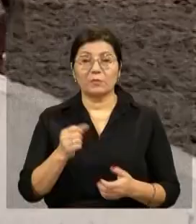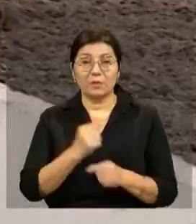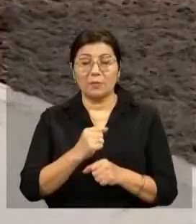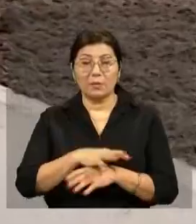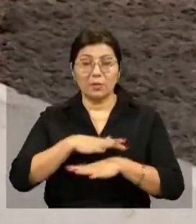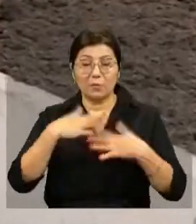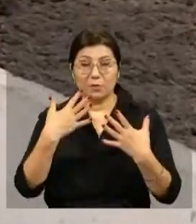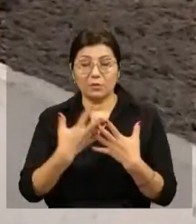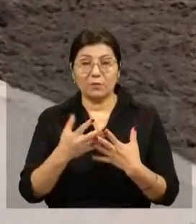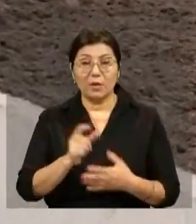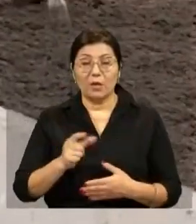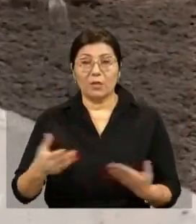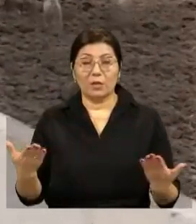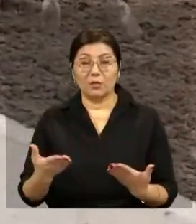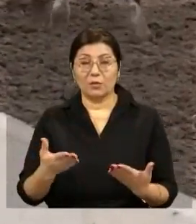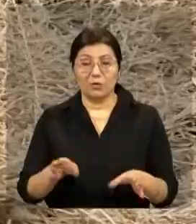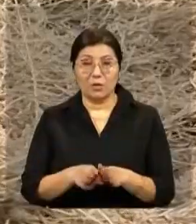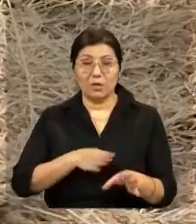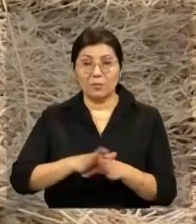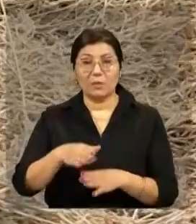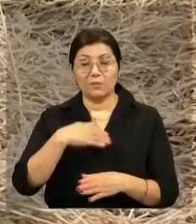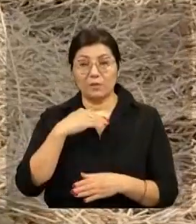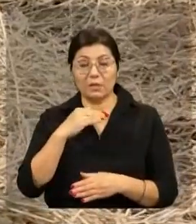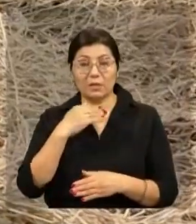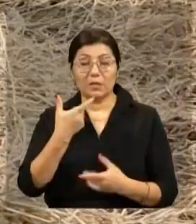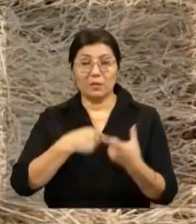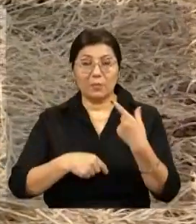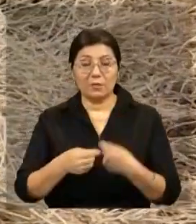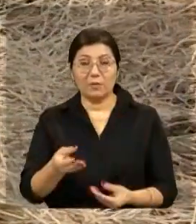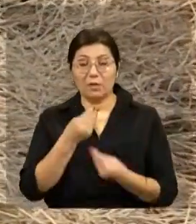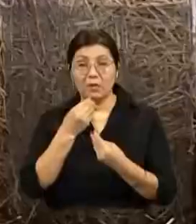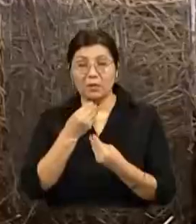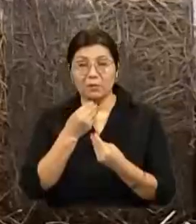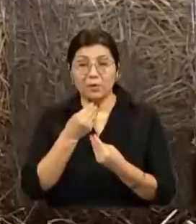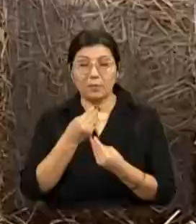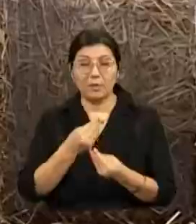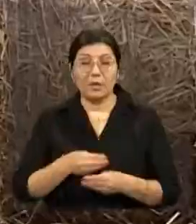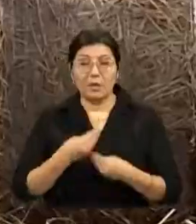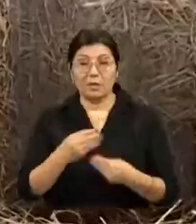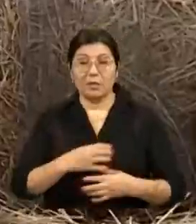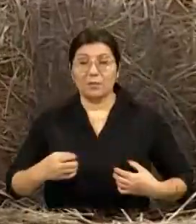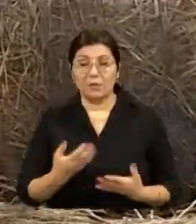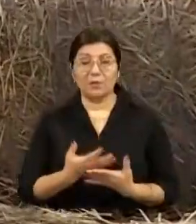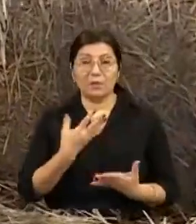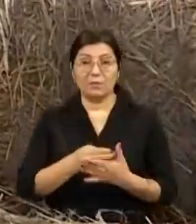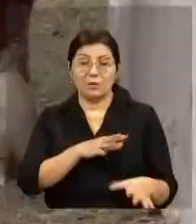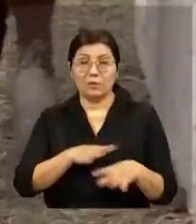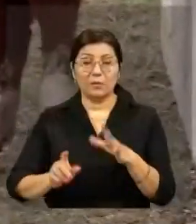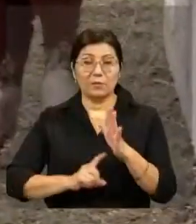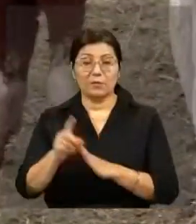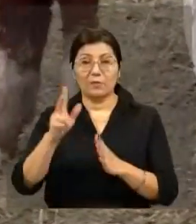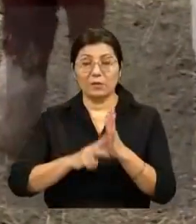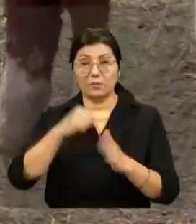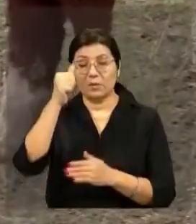жителей населенного пункта, которые также обеспечиваются мясом и молоком, кормами для личного подворья. Свою деятельность хозяйство начало еще в середине 80-х